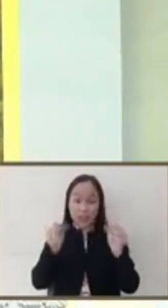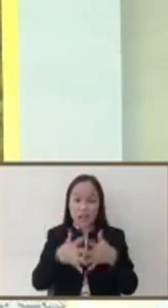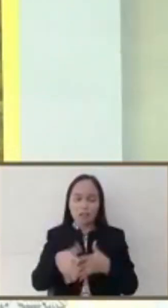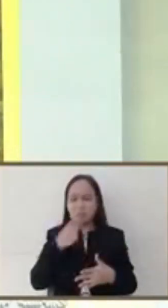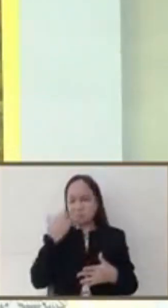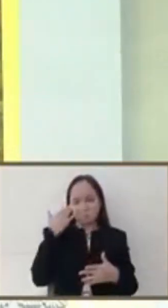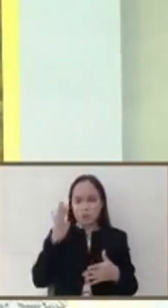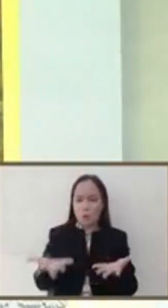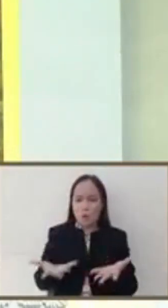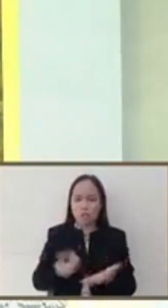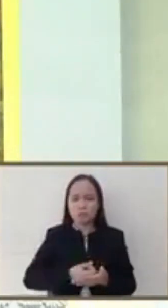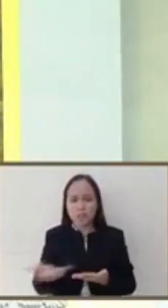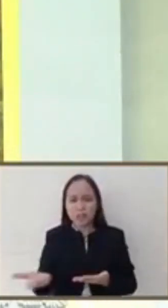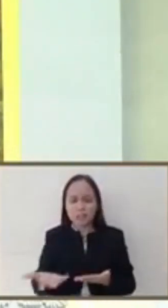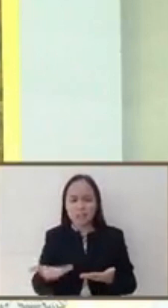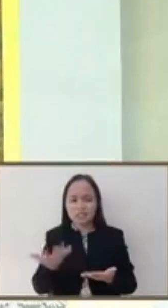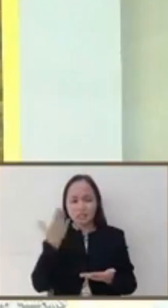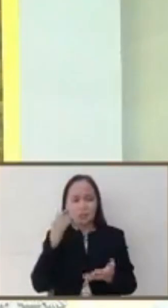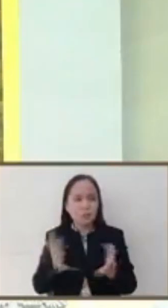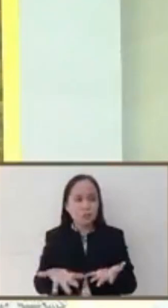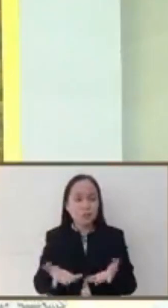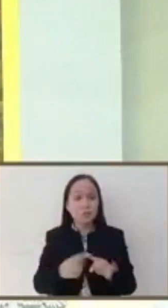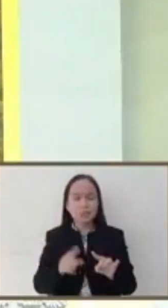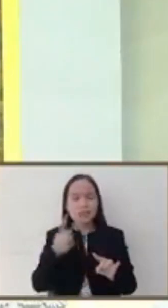See, minsan nakakatawa mga kapatid, but got sense.